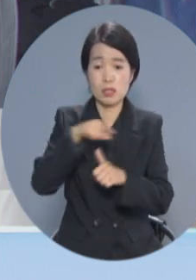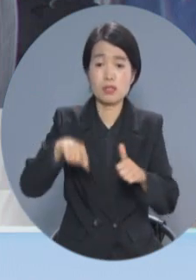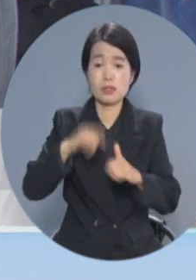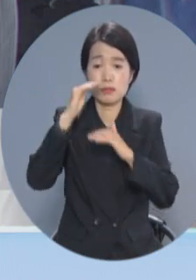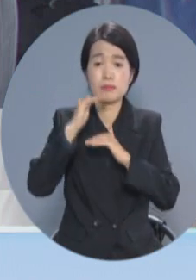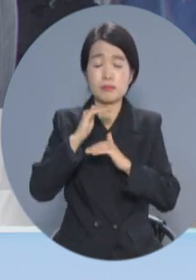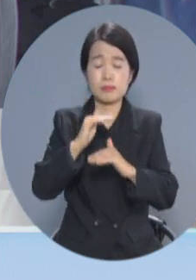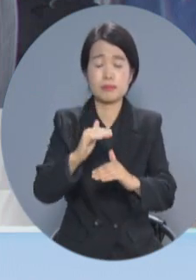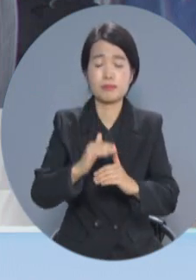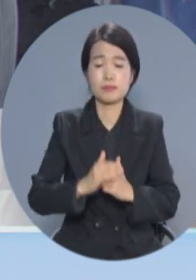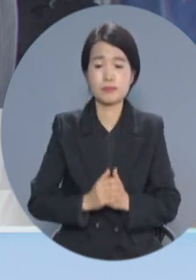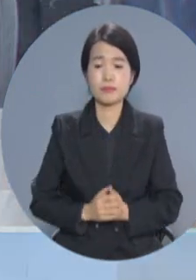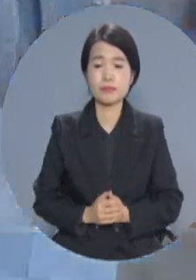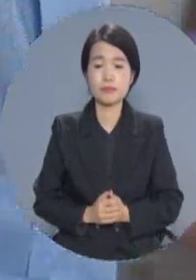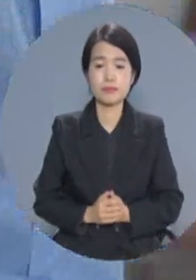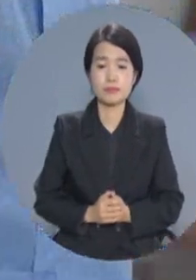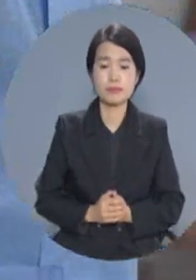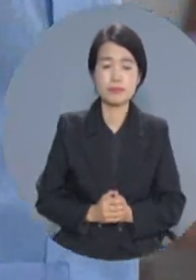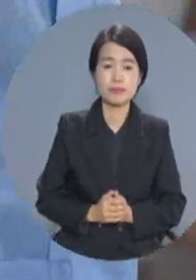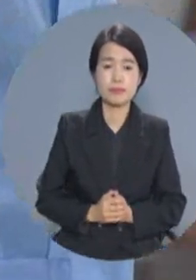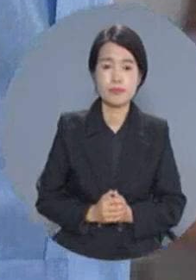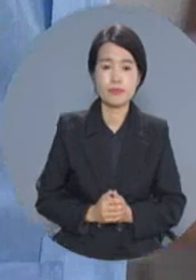기자입니다.